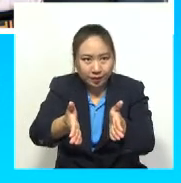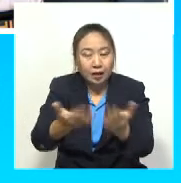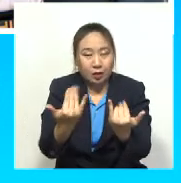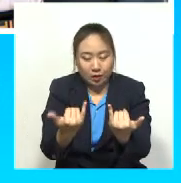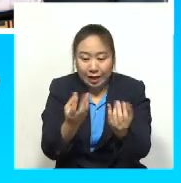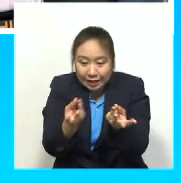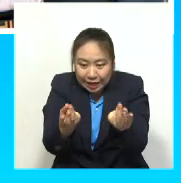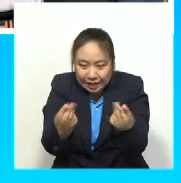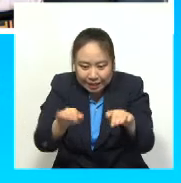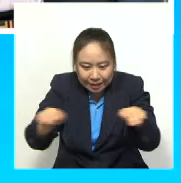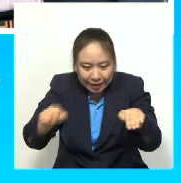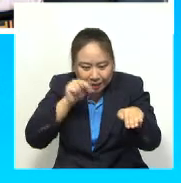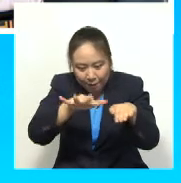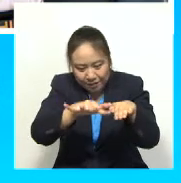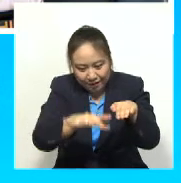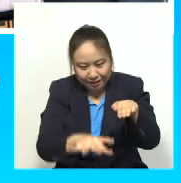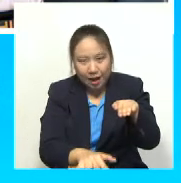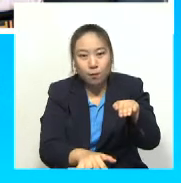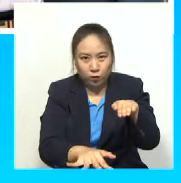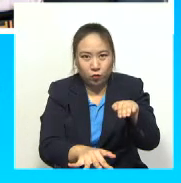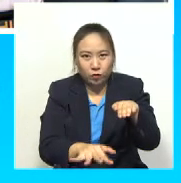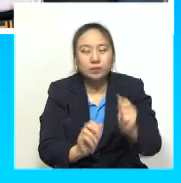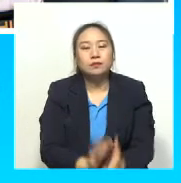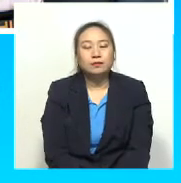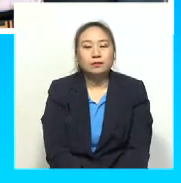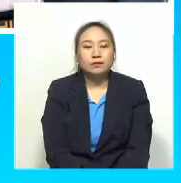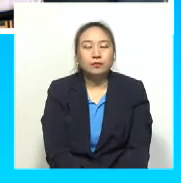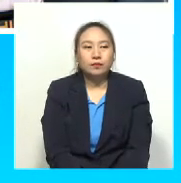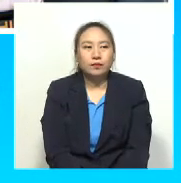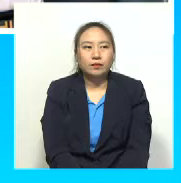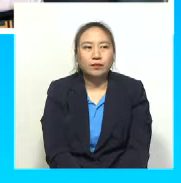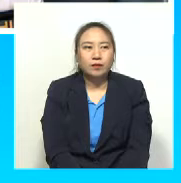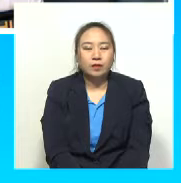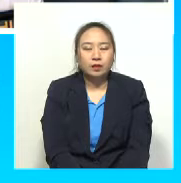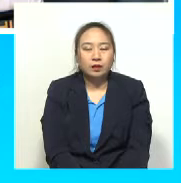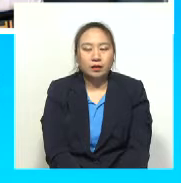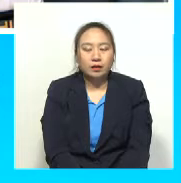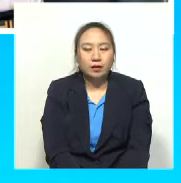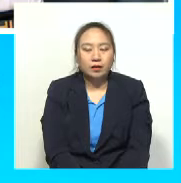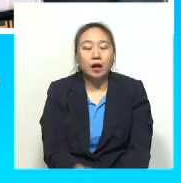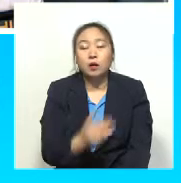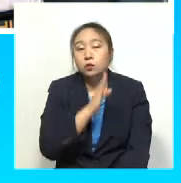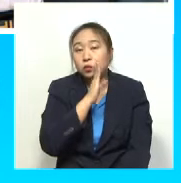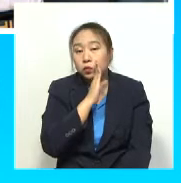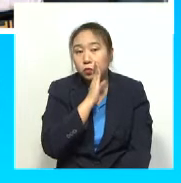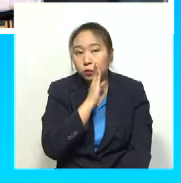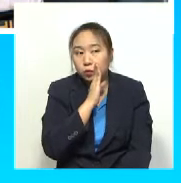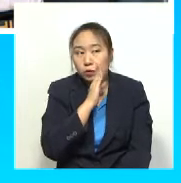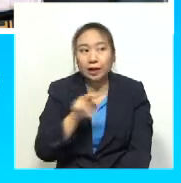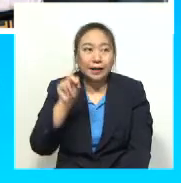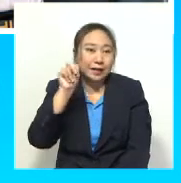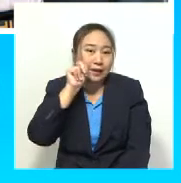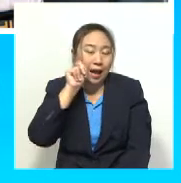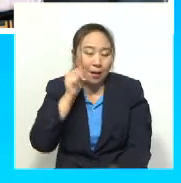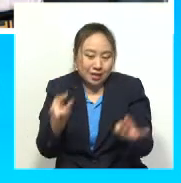ยังต่ำกว่าตลิ่งนะคะ ต่ำกว่าตลิ่งครับ ค่ะ ค่ะแล้วอย่างนี้กรณีค่ะถ้าเกิดกรณีนี้ถ้าเกิดน้